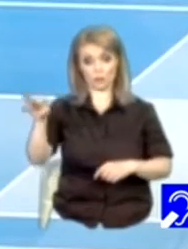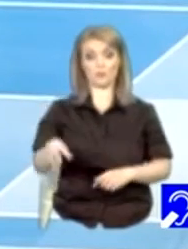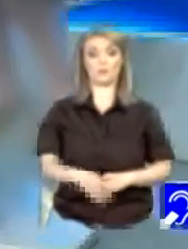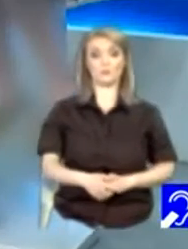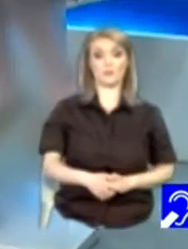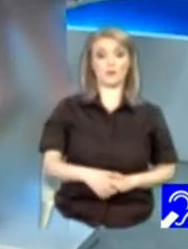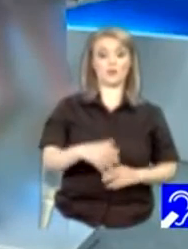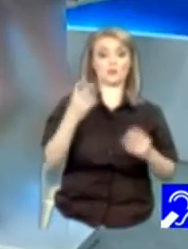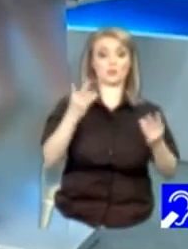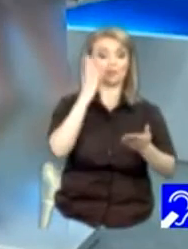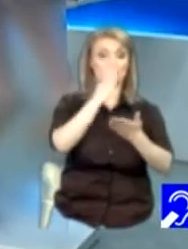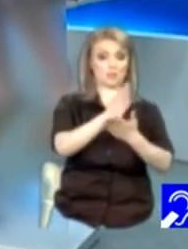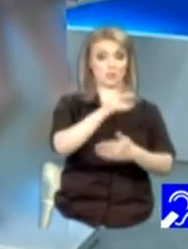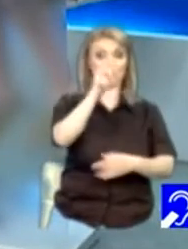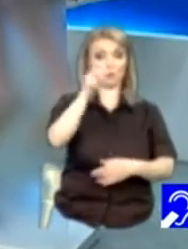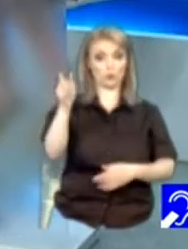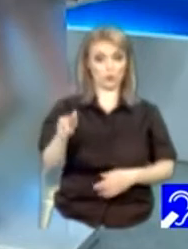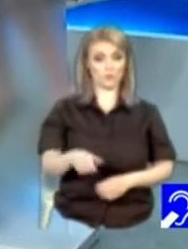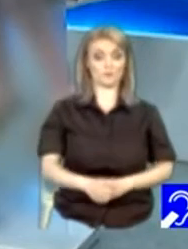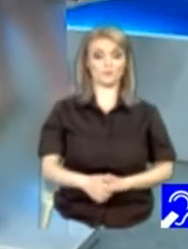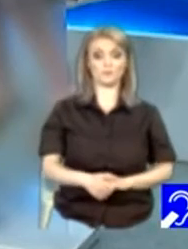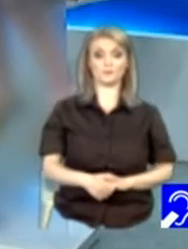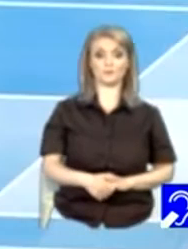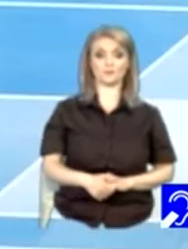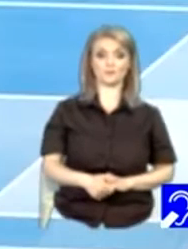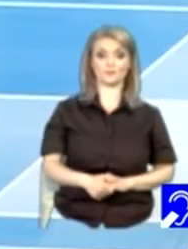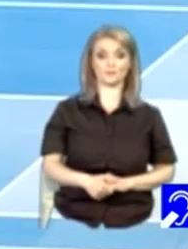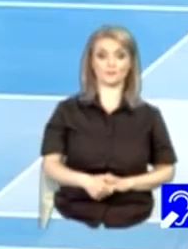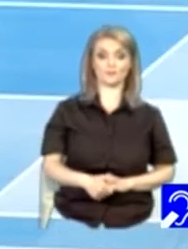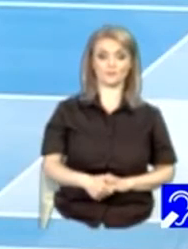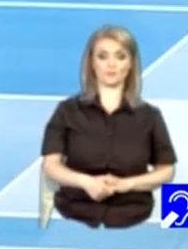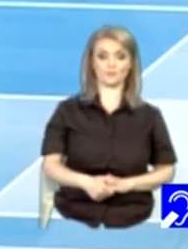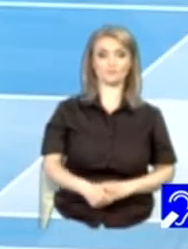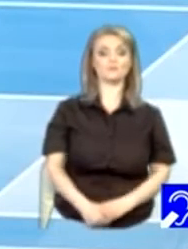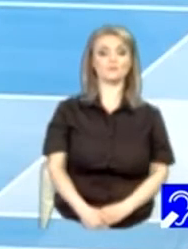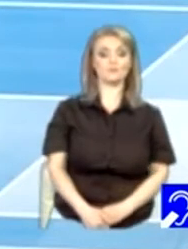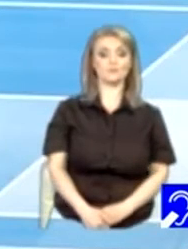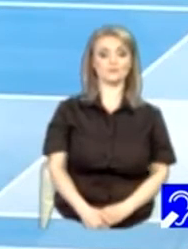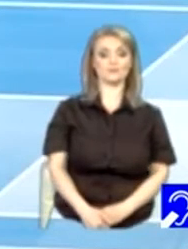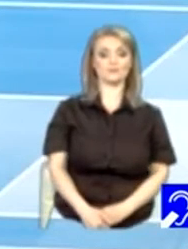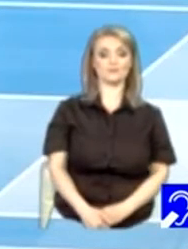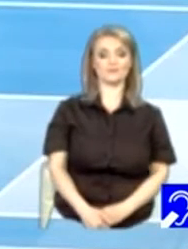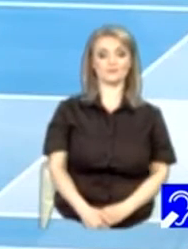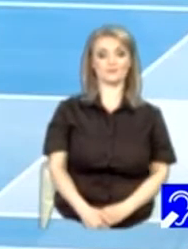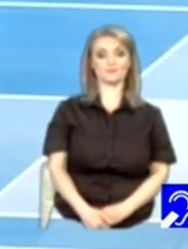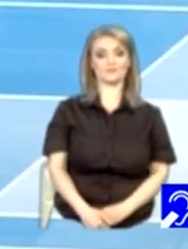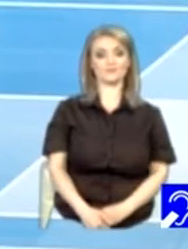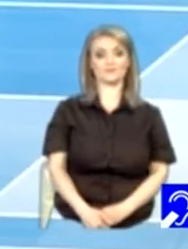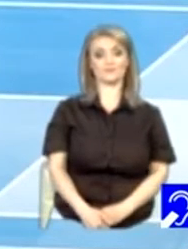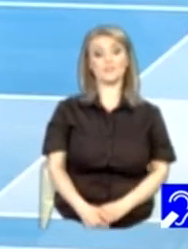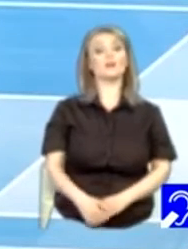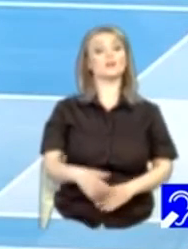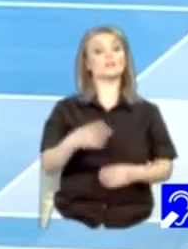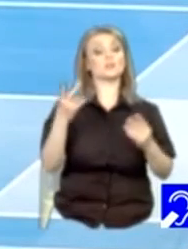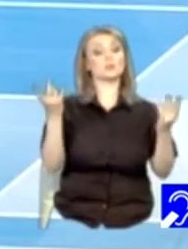direct alegătorilor. Puteți să vă uitați direct în cameră, să vă adresați oamenilor și să le spuneți de ce